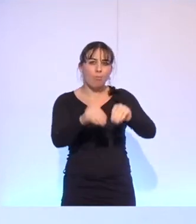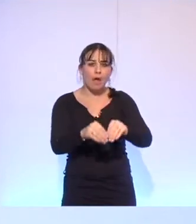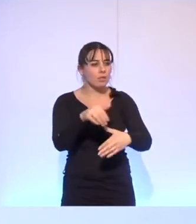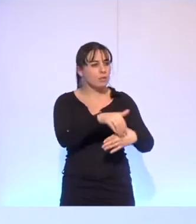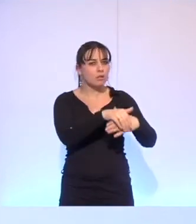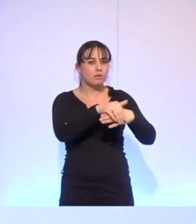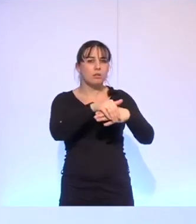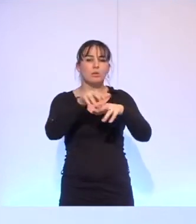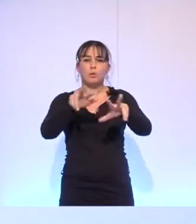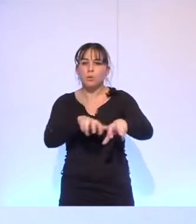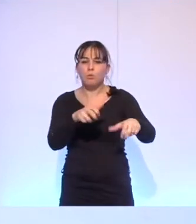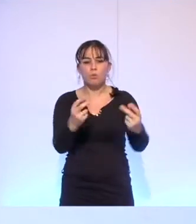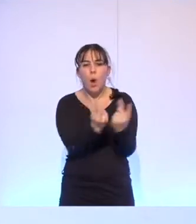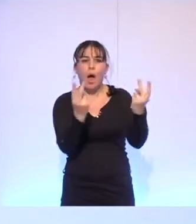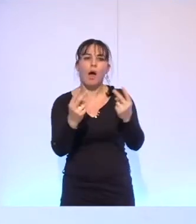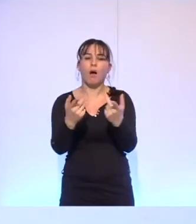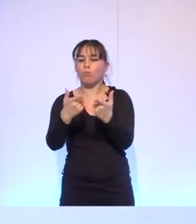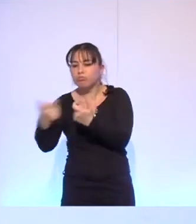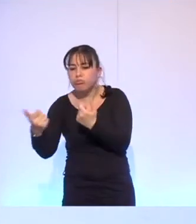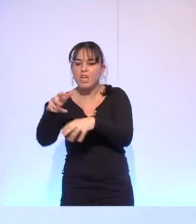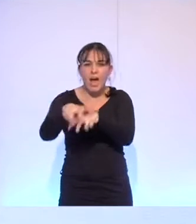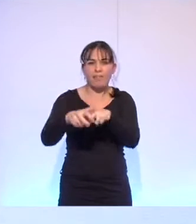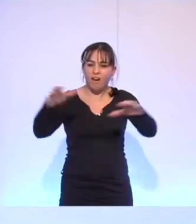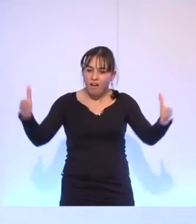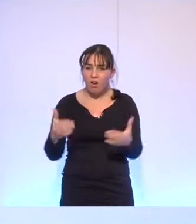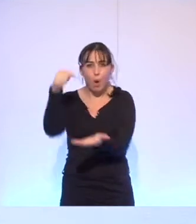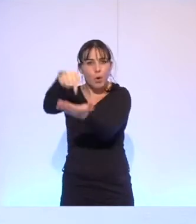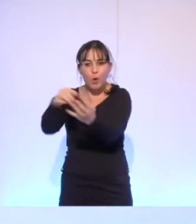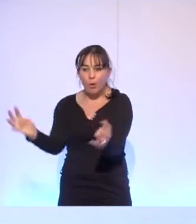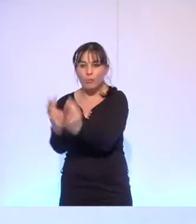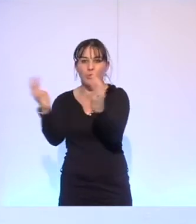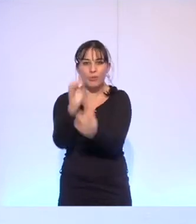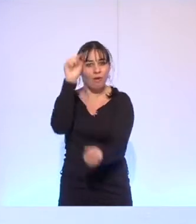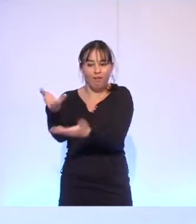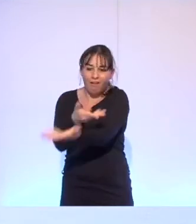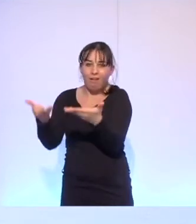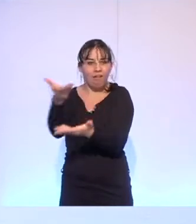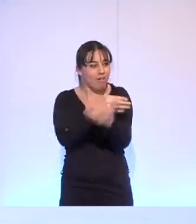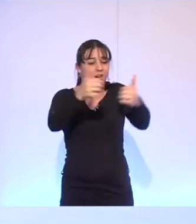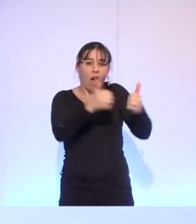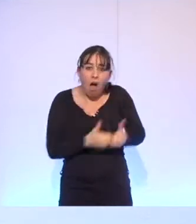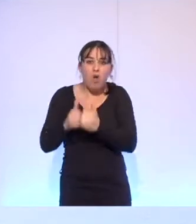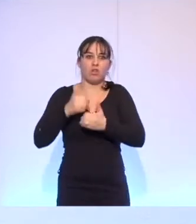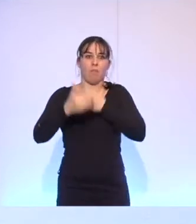squares, les parcs et les jardins. Nous voulons redonner des lieux de rencontre pour échanger et avancer collectivement.